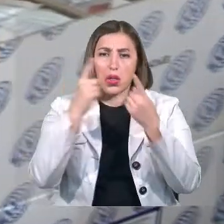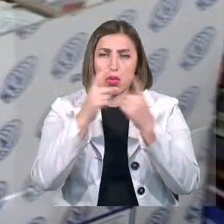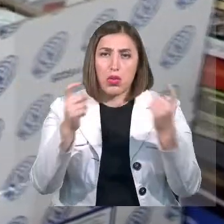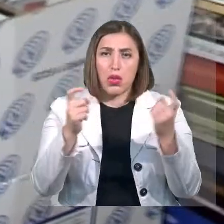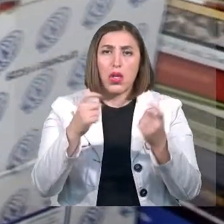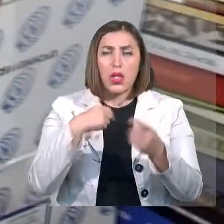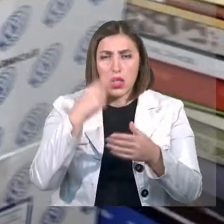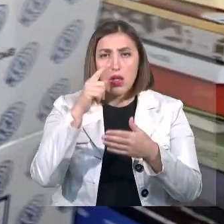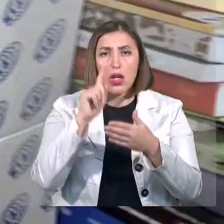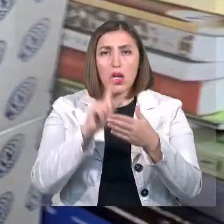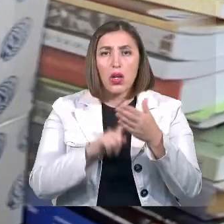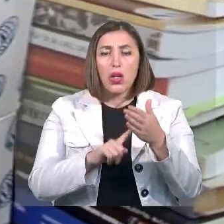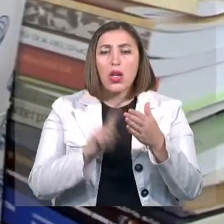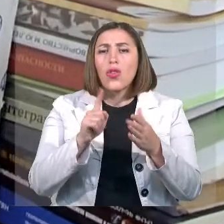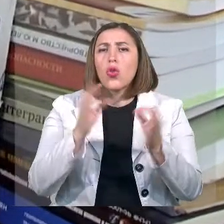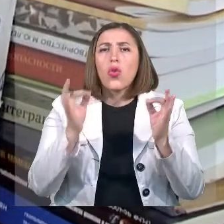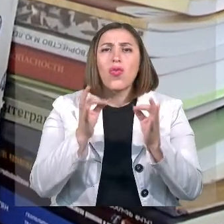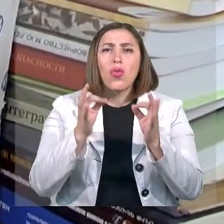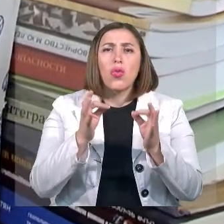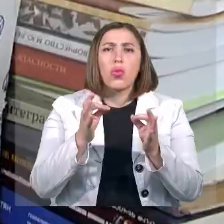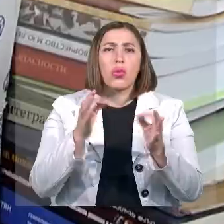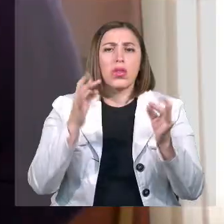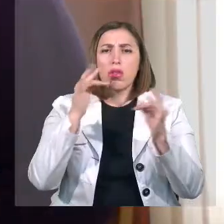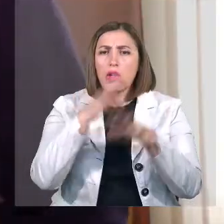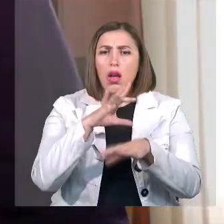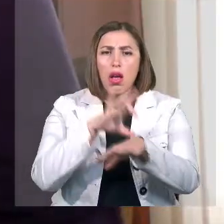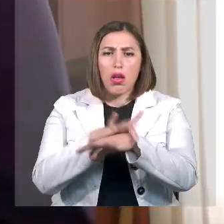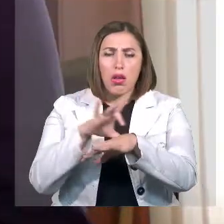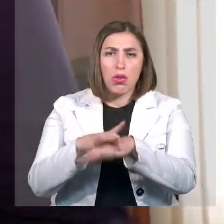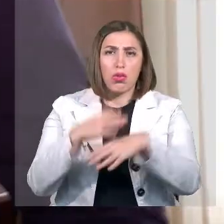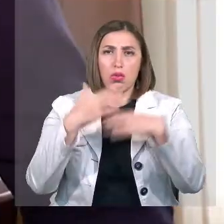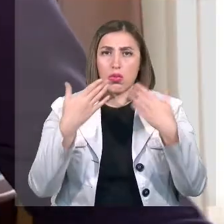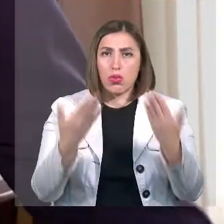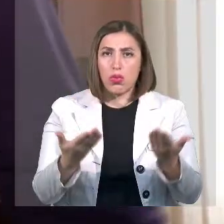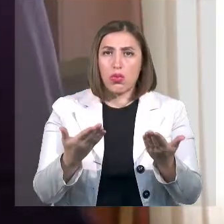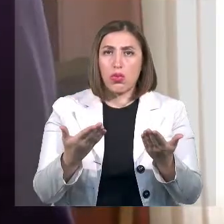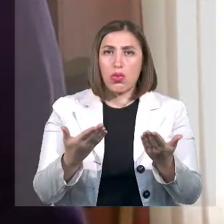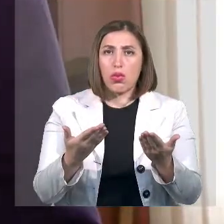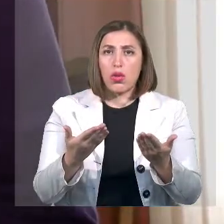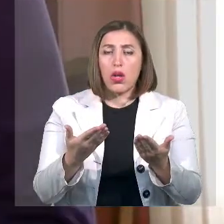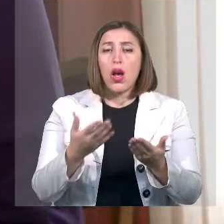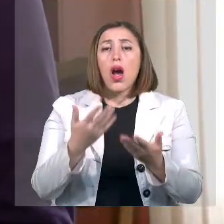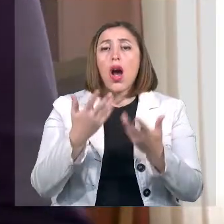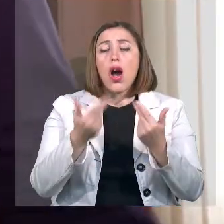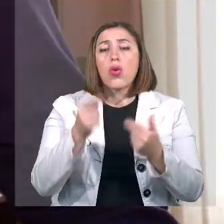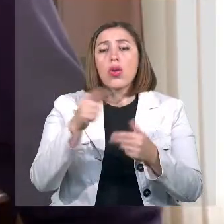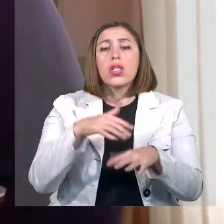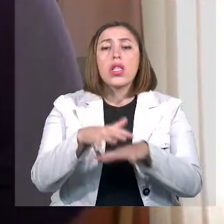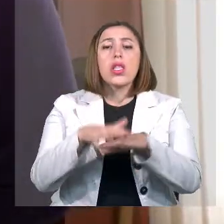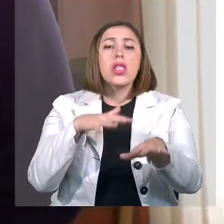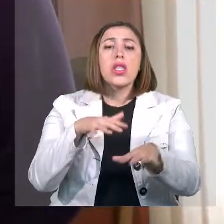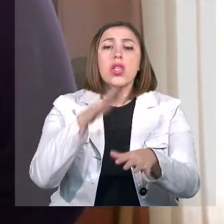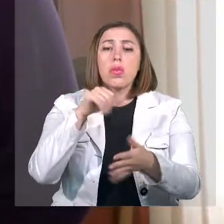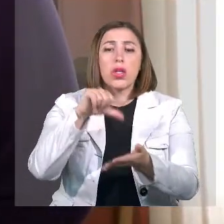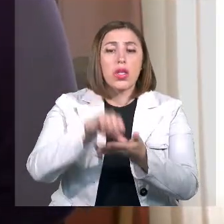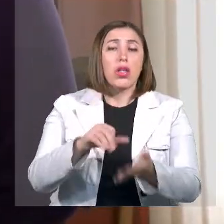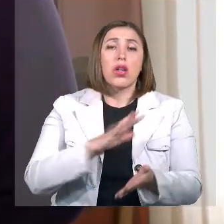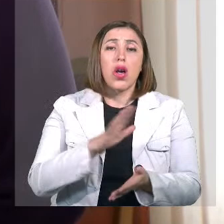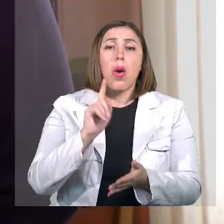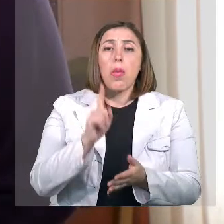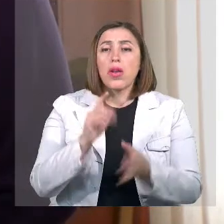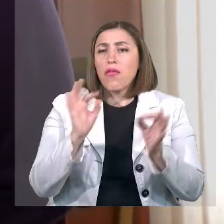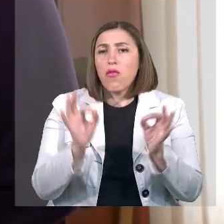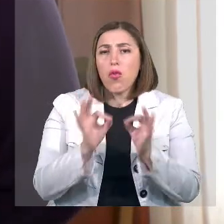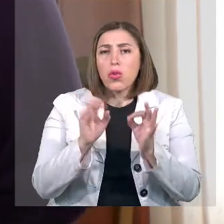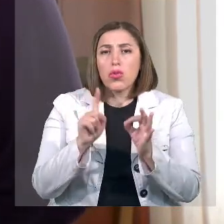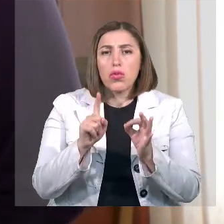Ես համոզված եմ, որ այս խախտում չի հայտնաբերվելու, որովհետև ճիշտ է, դահլիճում չեմ եղել, միջանցտրում եմ եղել, ու որովհետև արտառոց